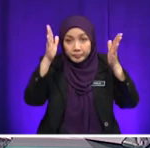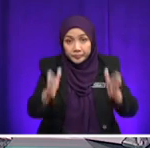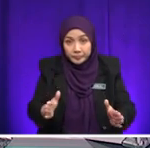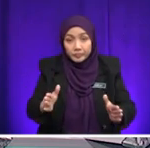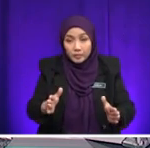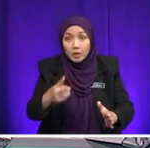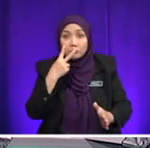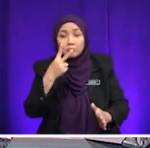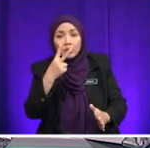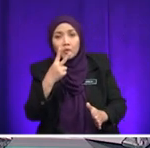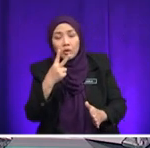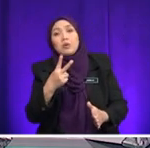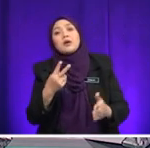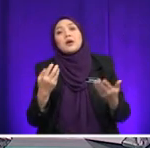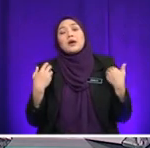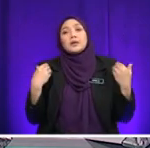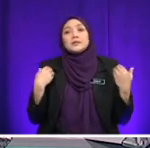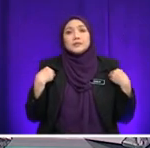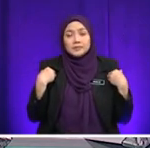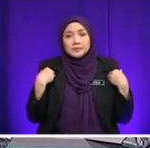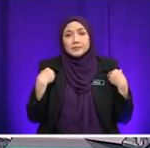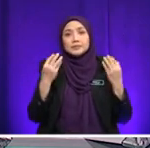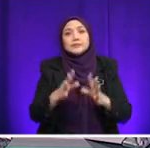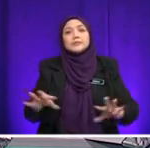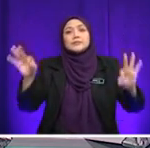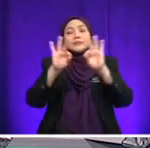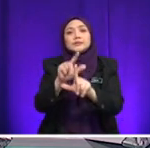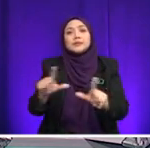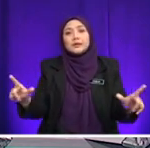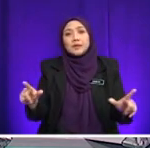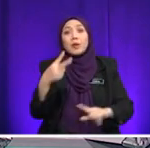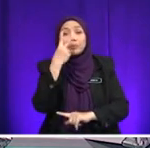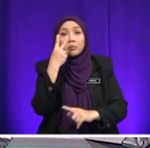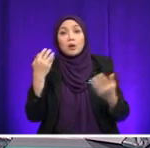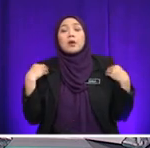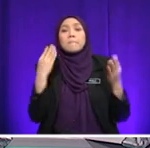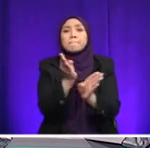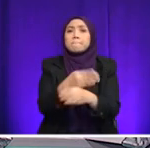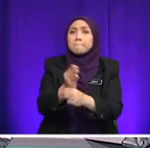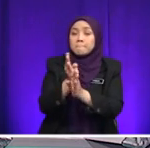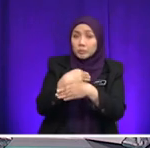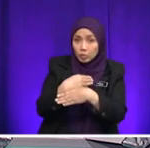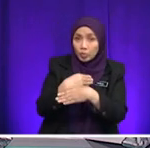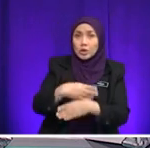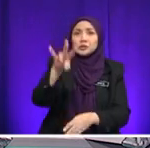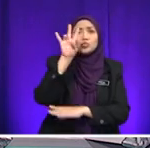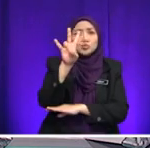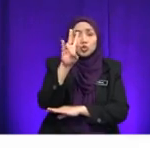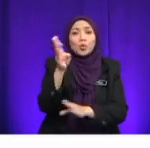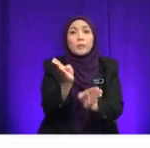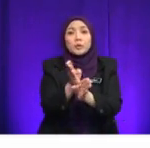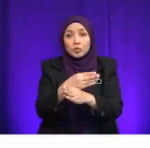parima itu gampang dan Williams Williams Oke ini adalah bentuk-bentuk penentangan ada 7 bentuk penentangan yang